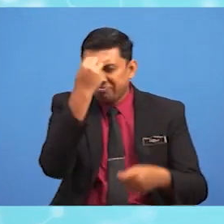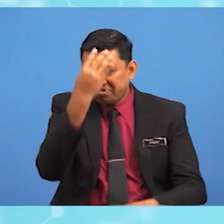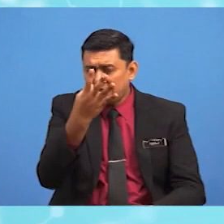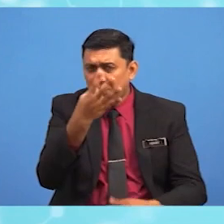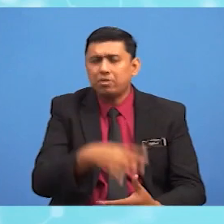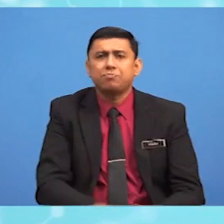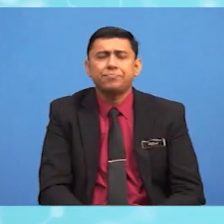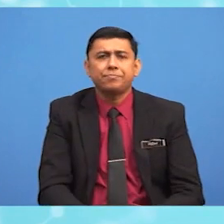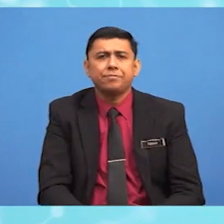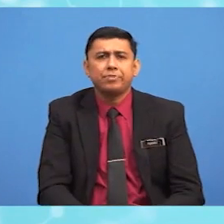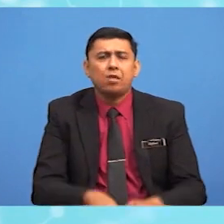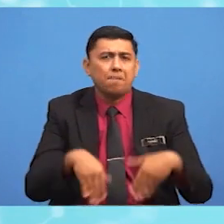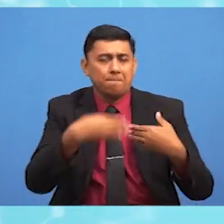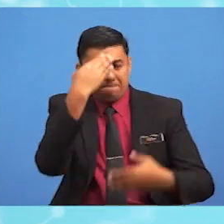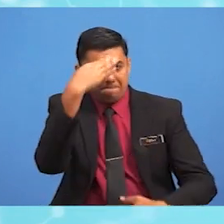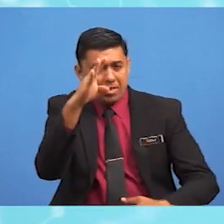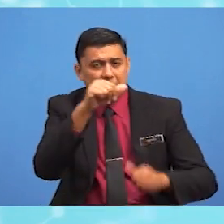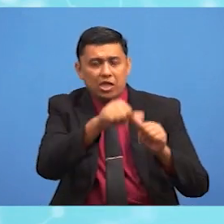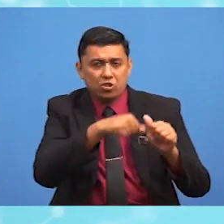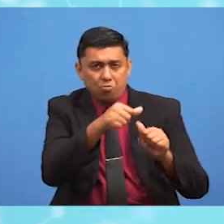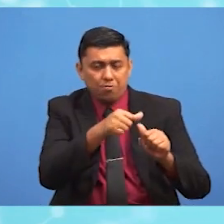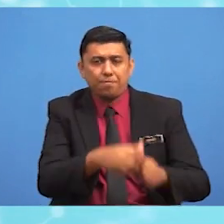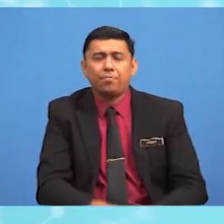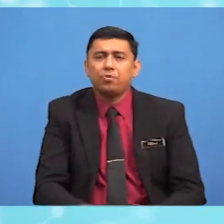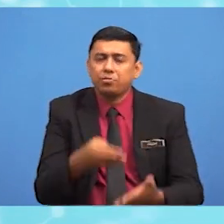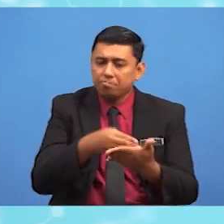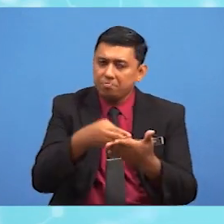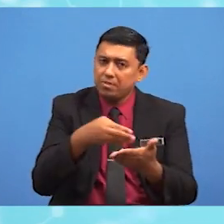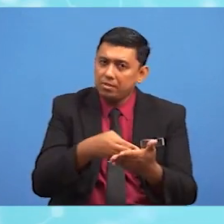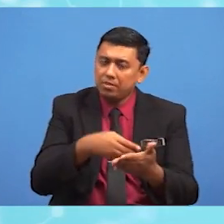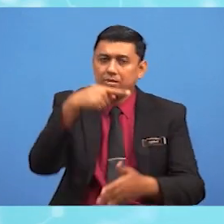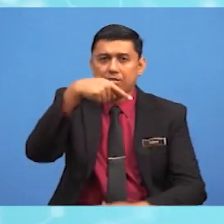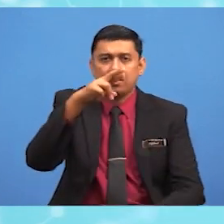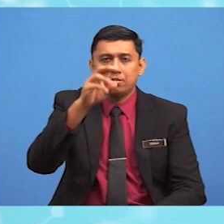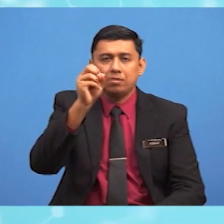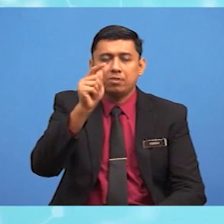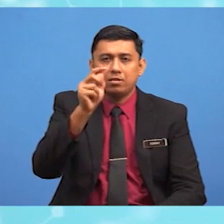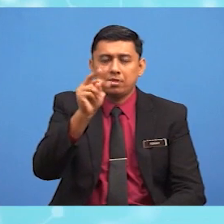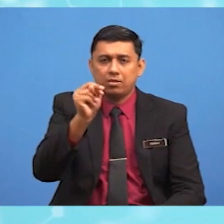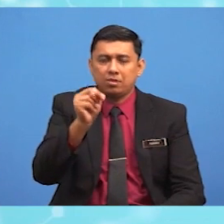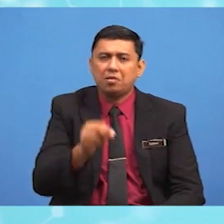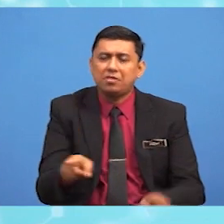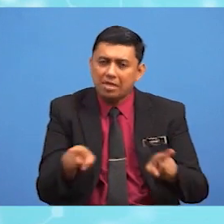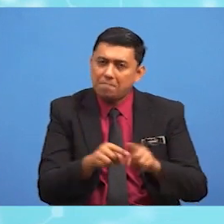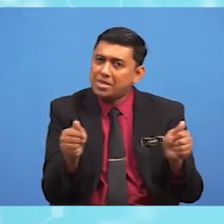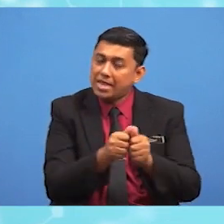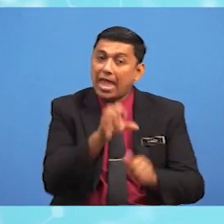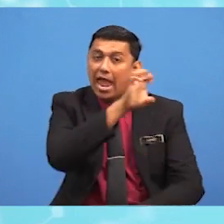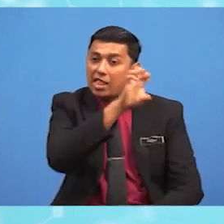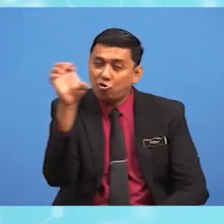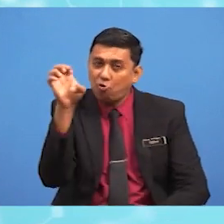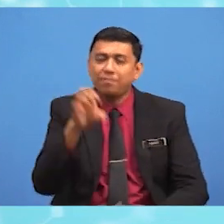perlu tahu bahawa bagi atom neutral, bilangan proton adalah sama dengan bilangan